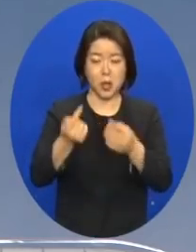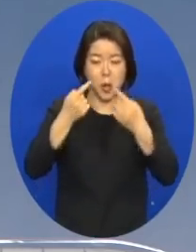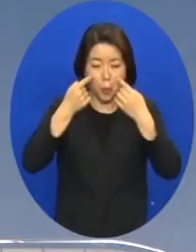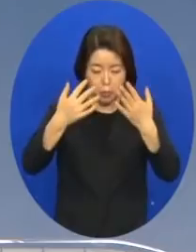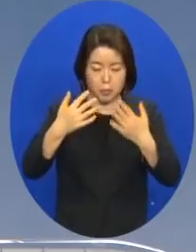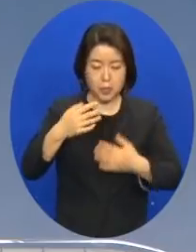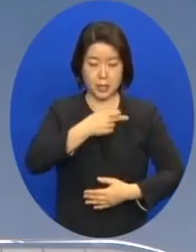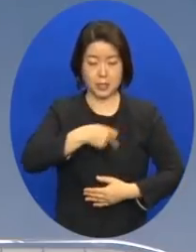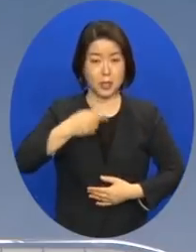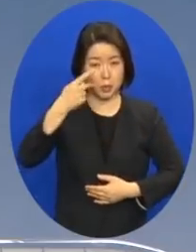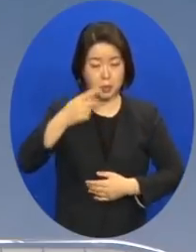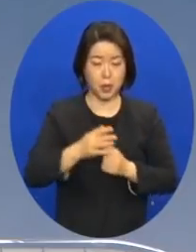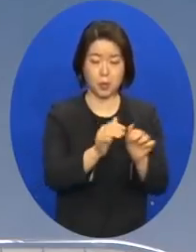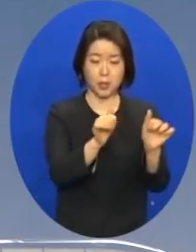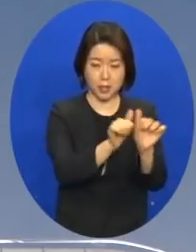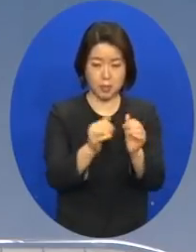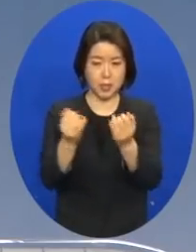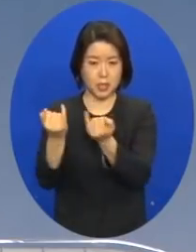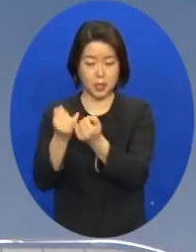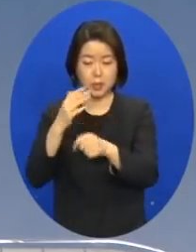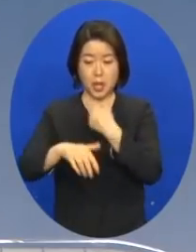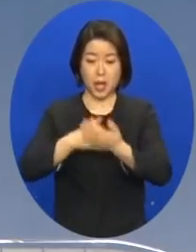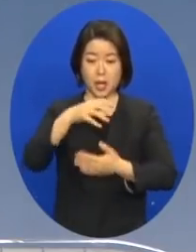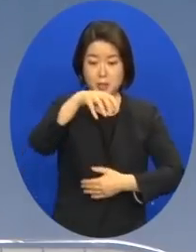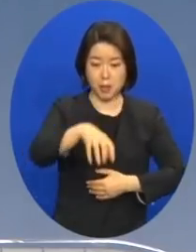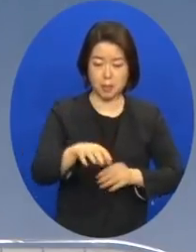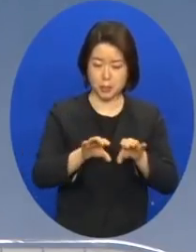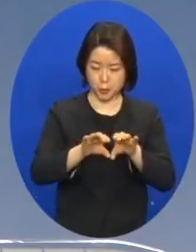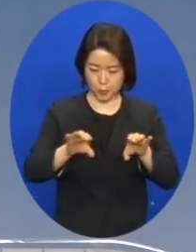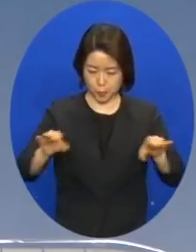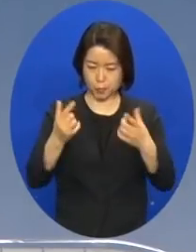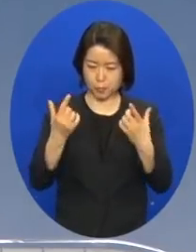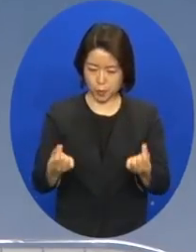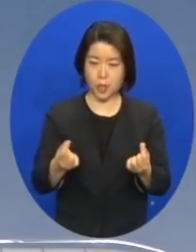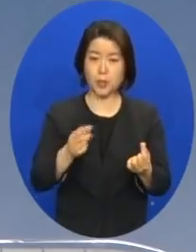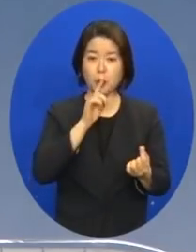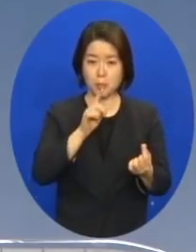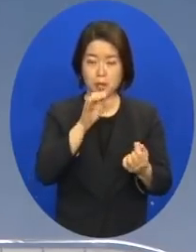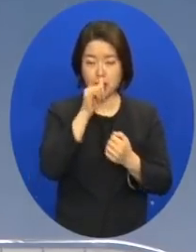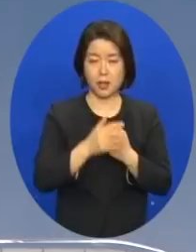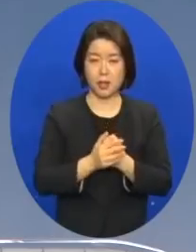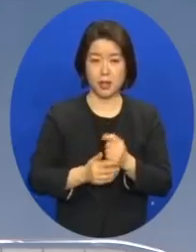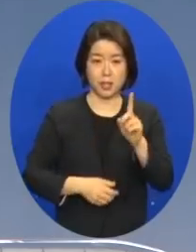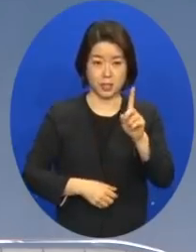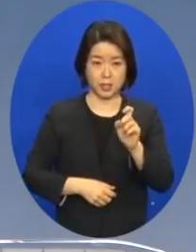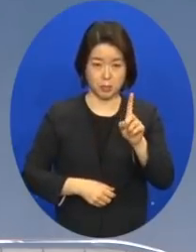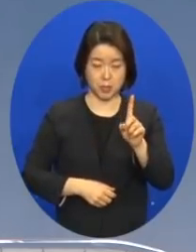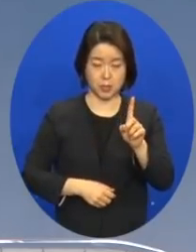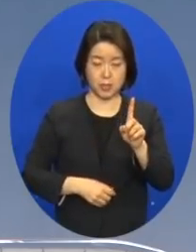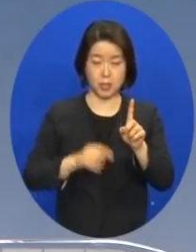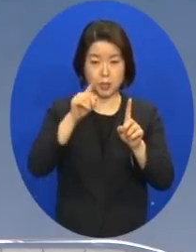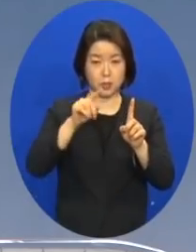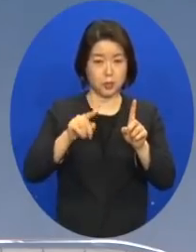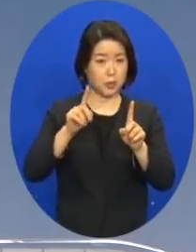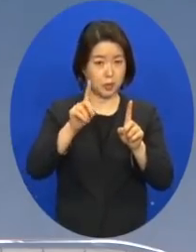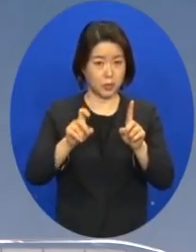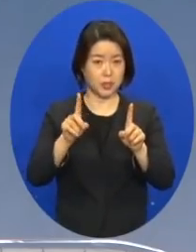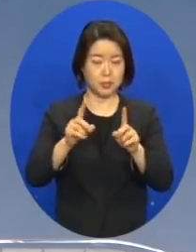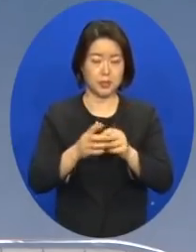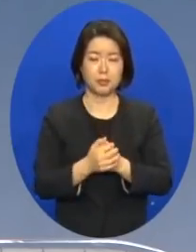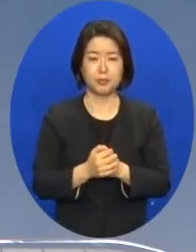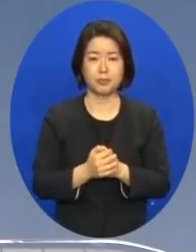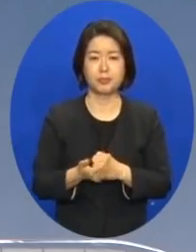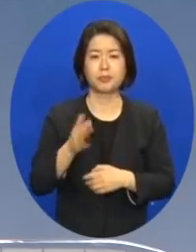바울도 남성과 여성은 하나님 앞에서 동등하다고 말씀했어요. 11절, 12절에 그러나